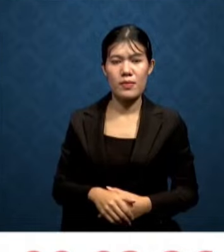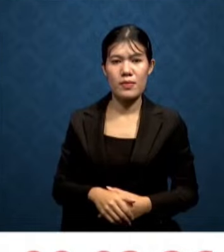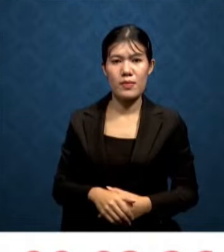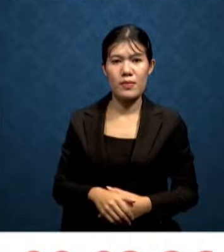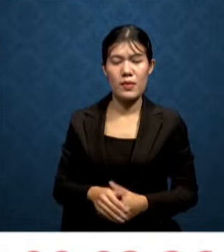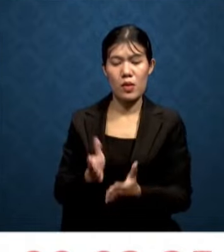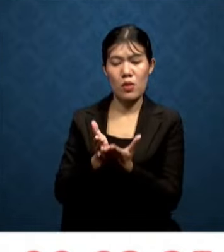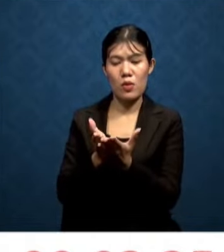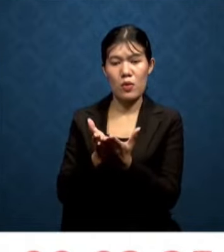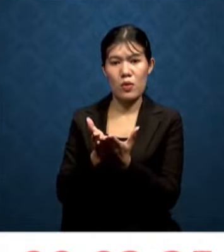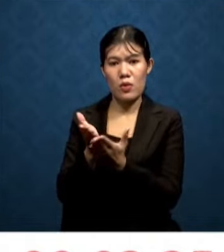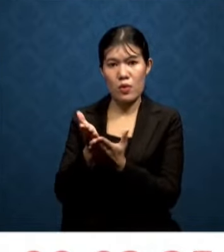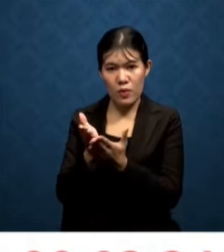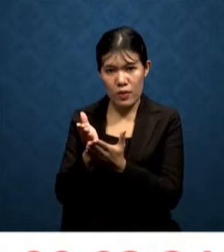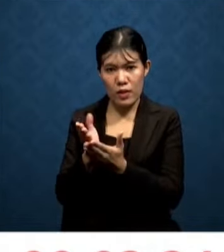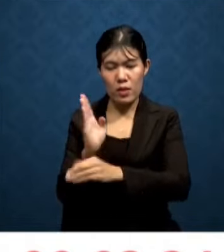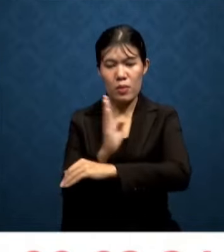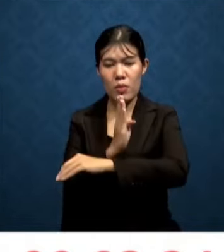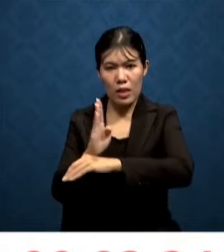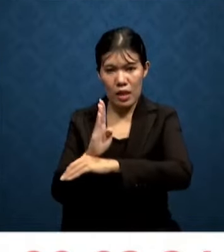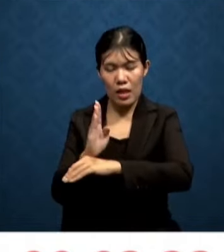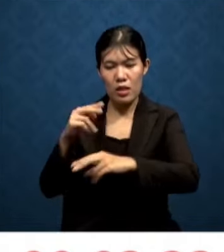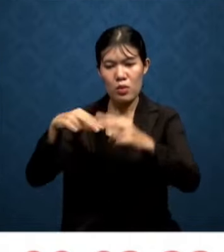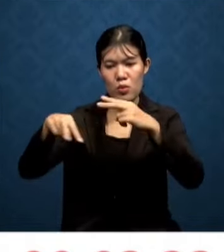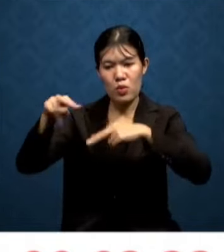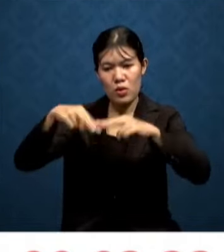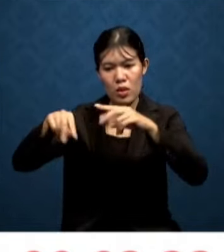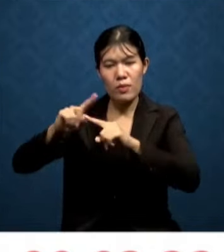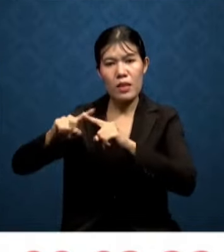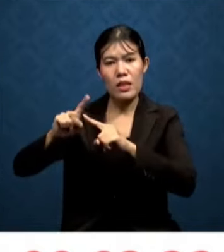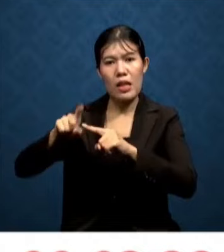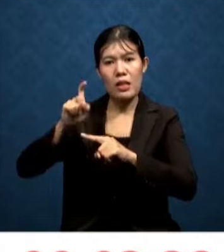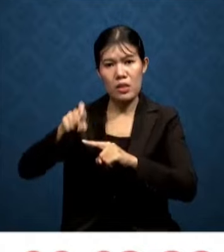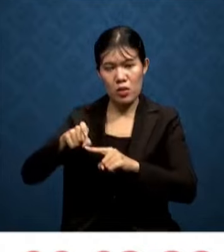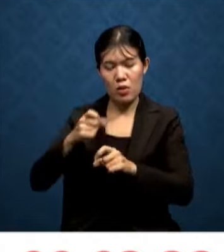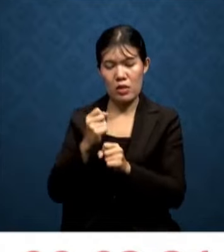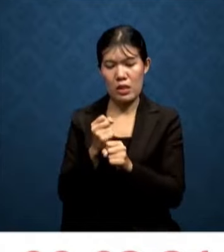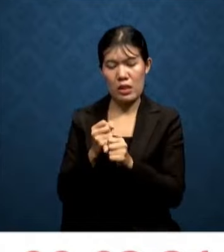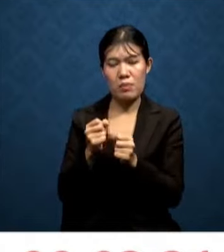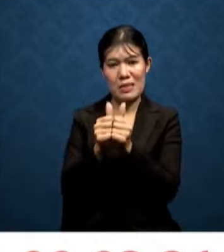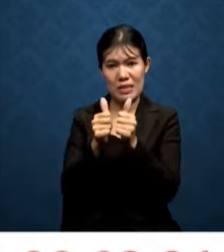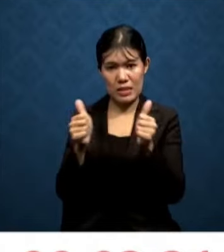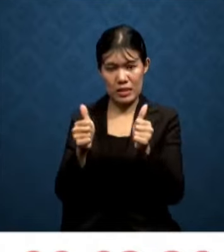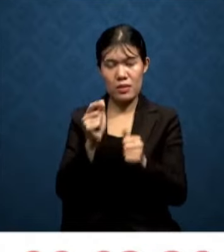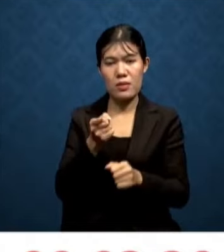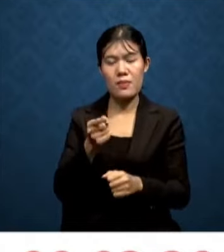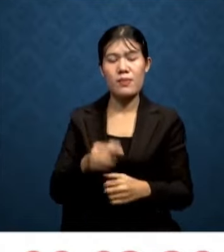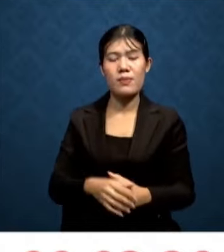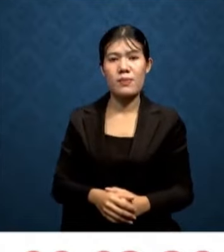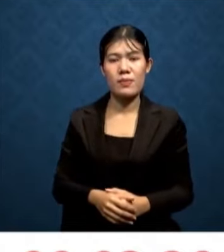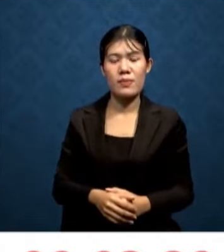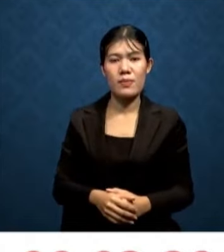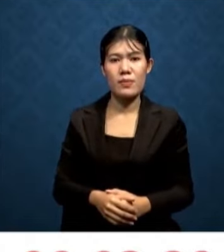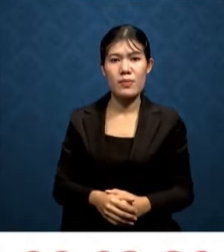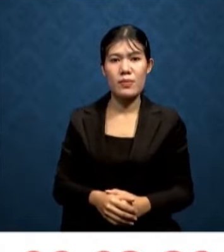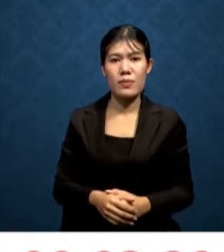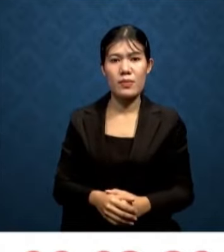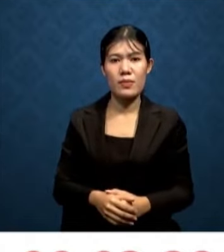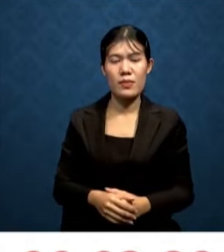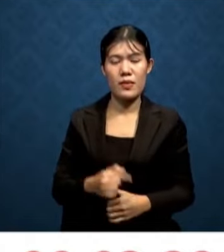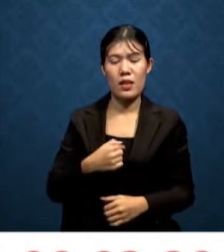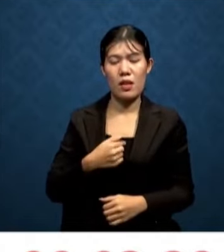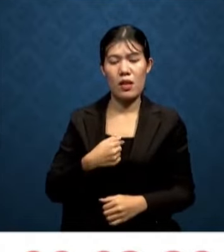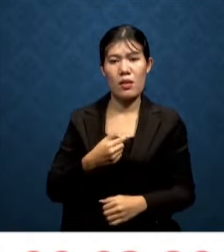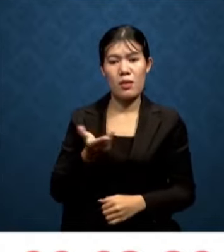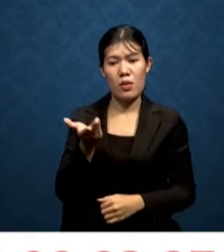ที่ยั่งยืนและเพื่อความเป็นธรรมในระบบการเมืองไทยดิฉันจึงขอให้ท่านประธ